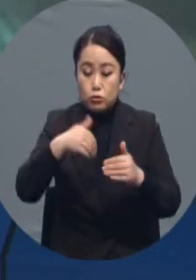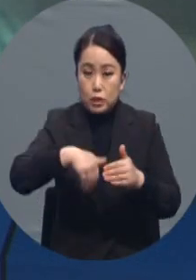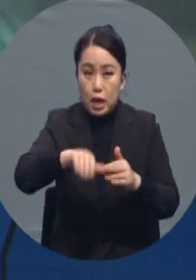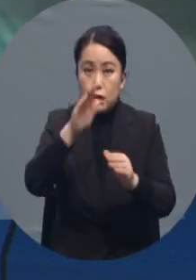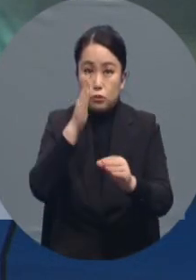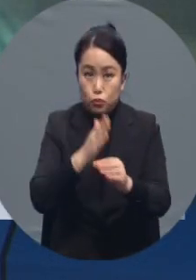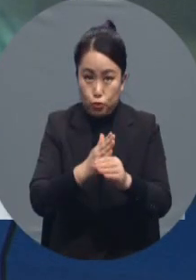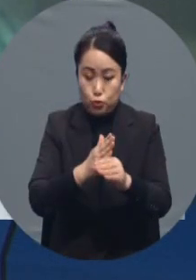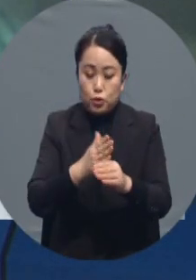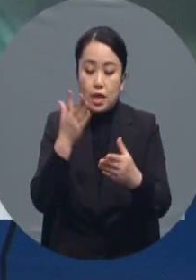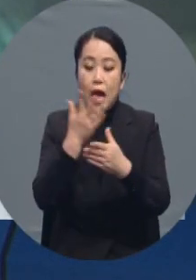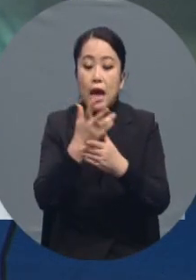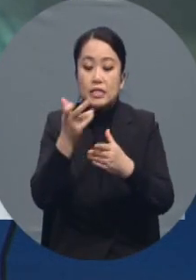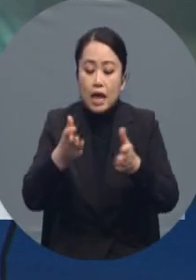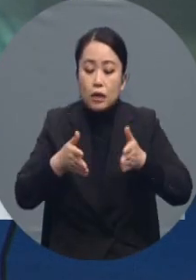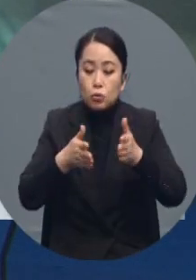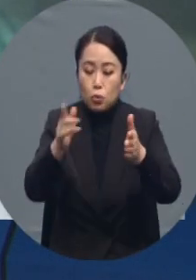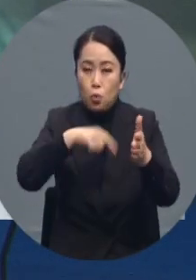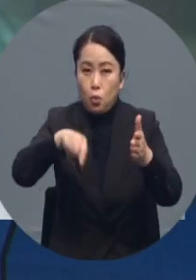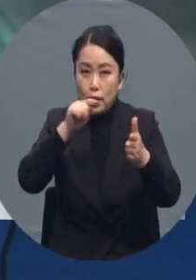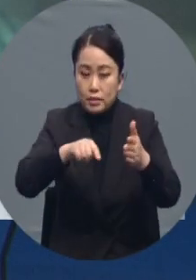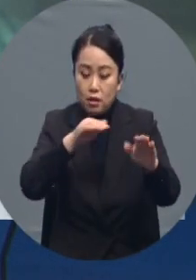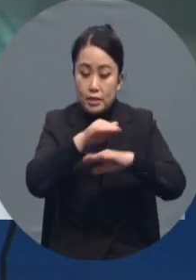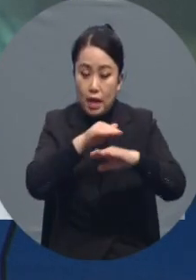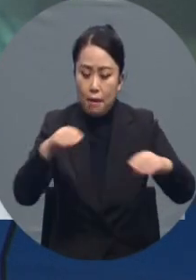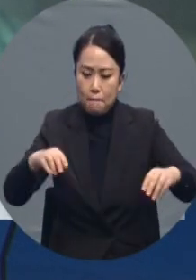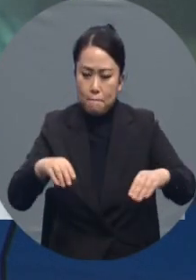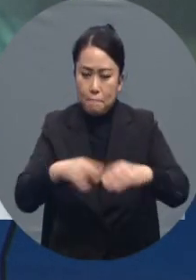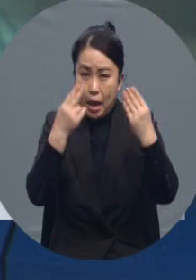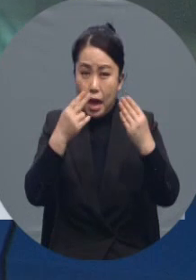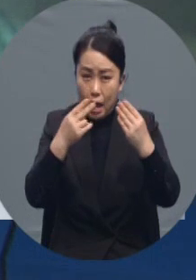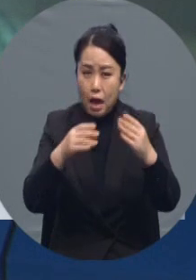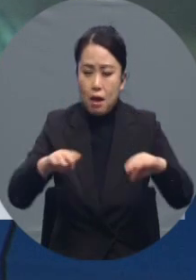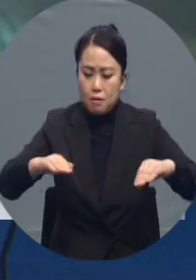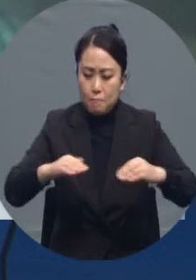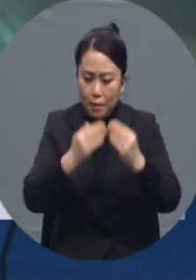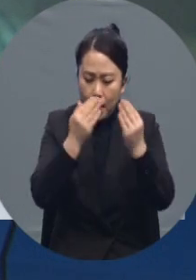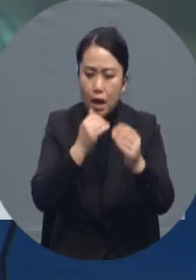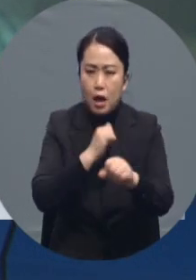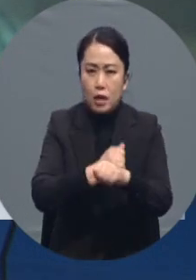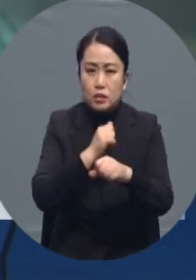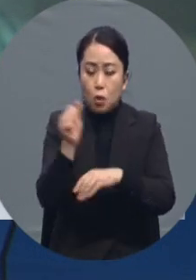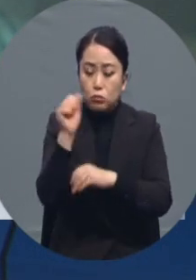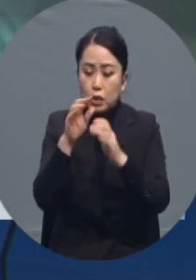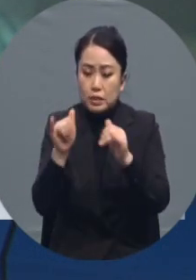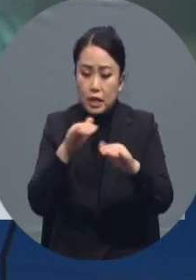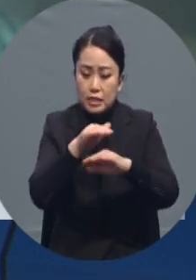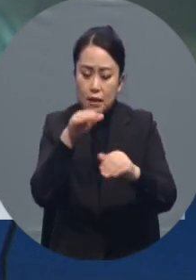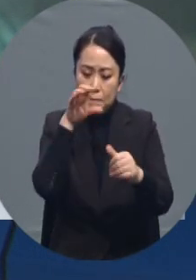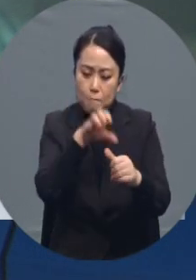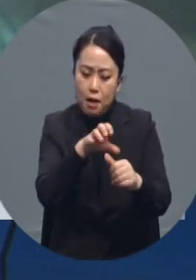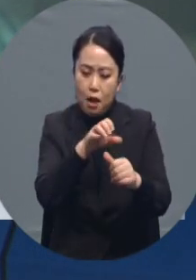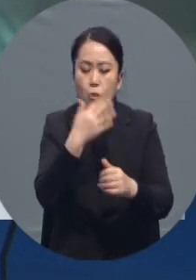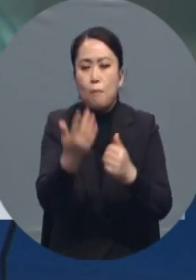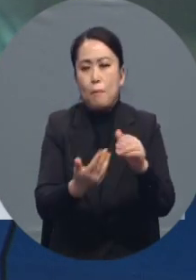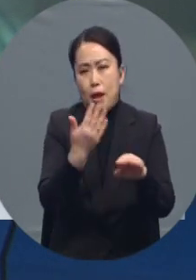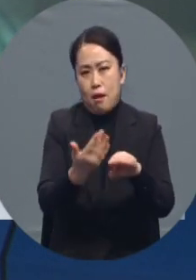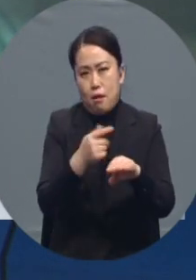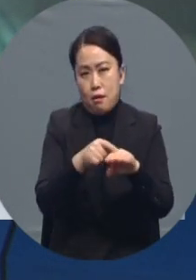출근길 경남 양산의 한 도로에서 차량 2대가 충돌해 운전자는 차량에 갇히고 화재까지 발생한 사고가 있었습니다